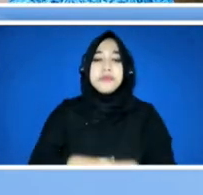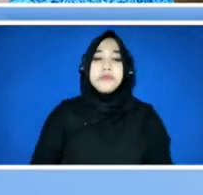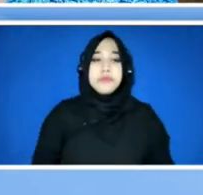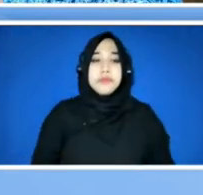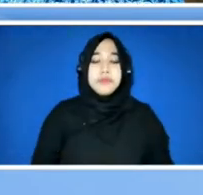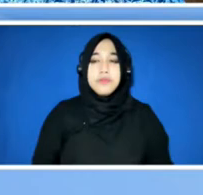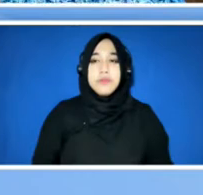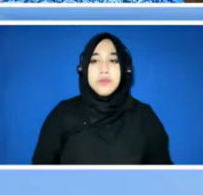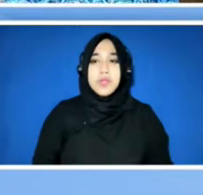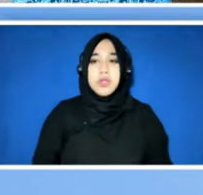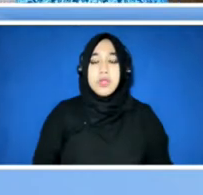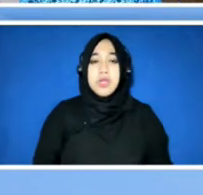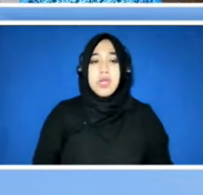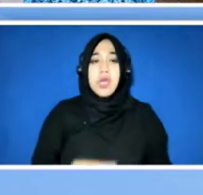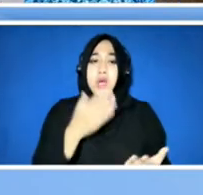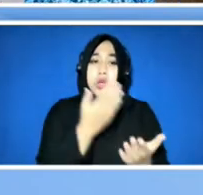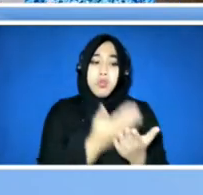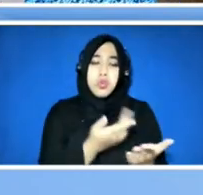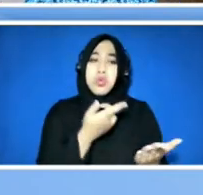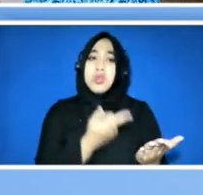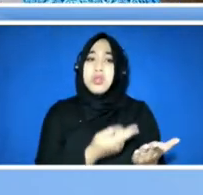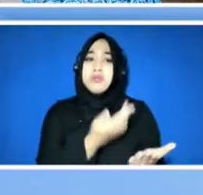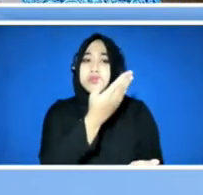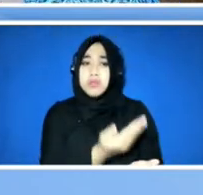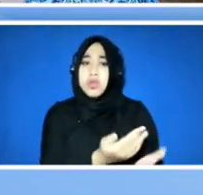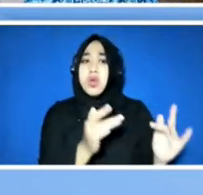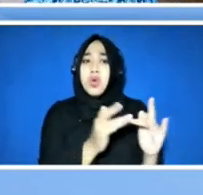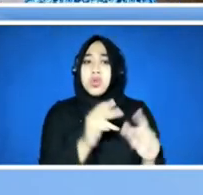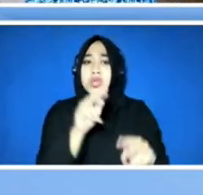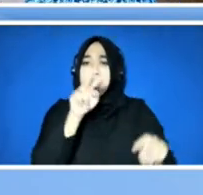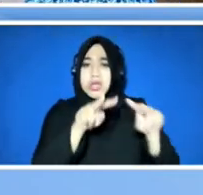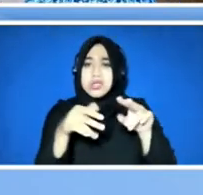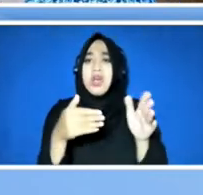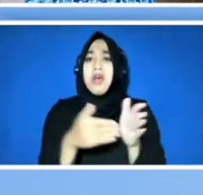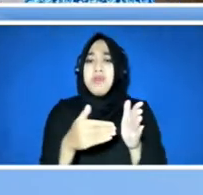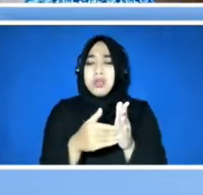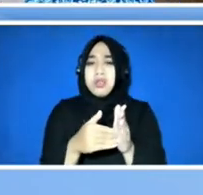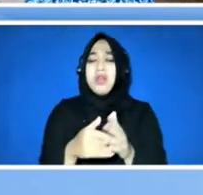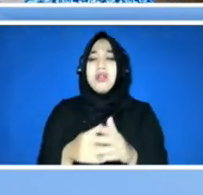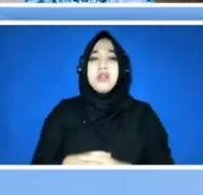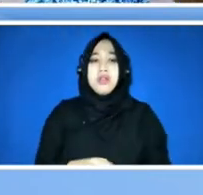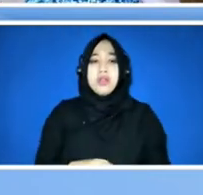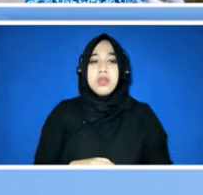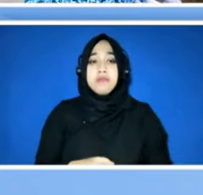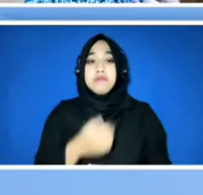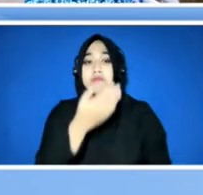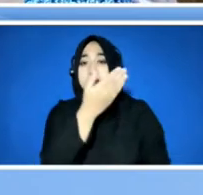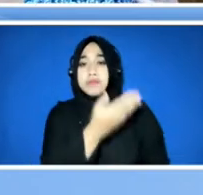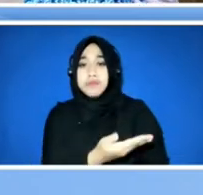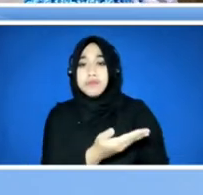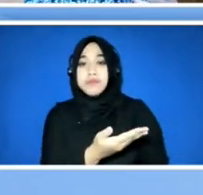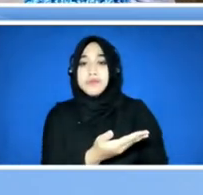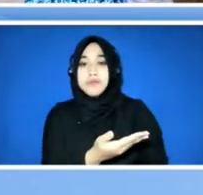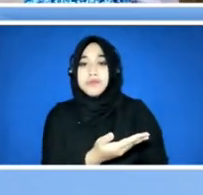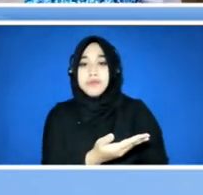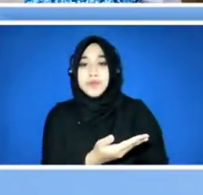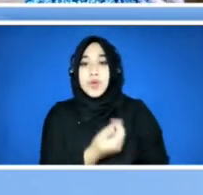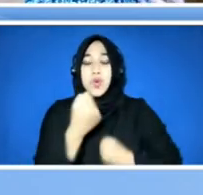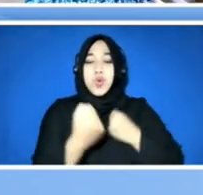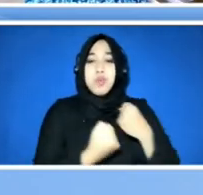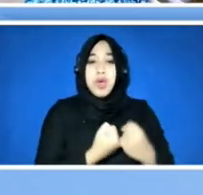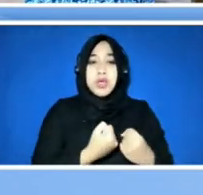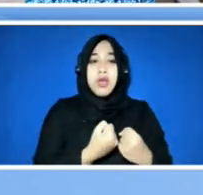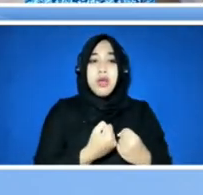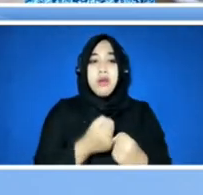Nah, tetapi pada kenyataannya contact tracing itu juga punya kendala, karena kita ini adalah sebuah upaya untuk